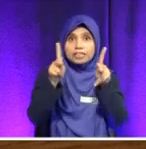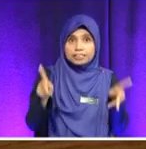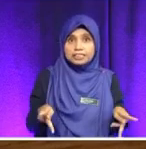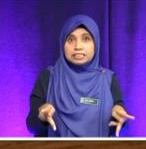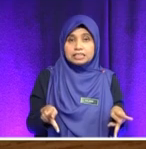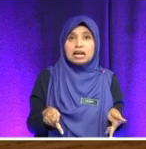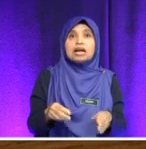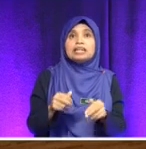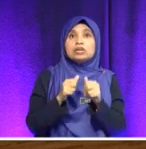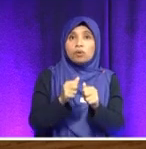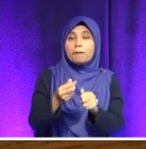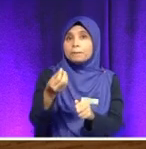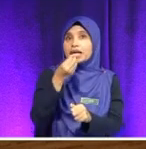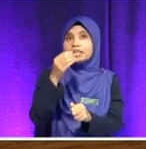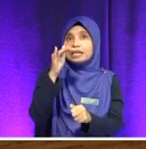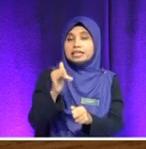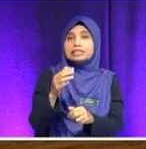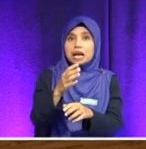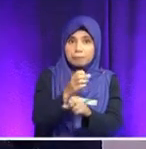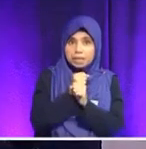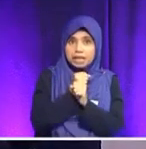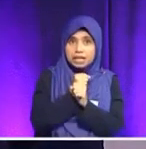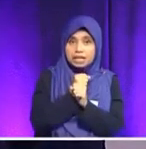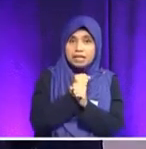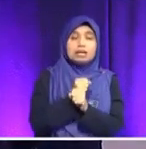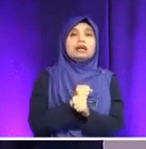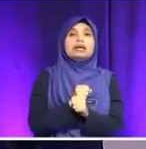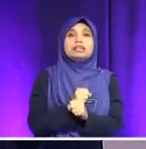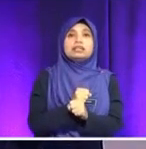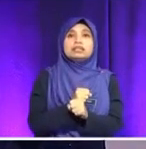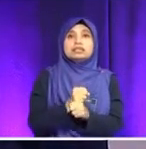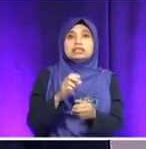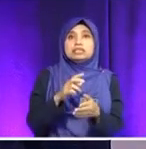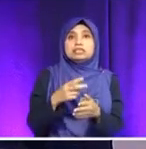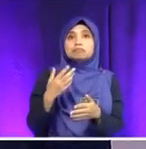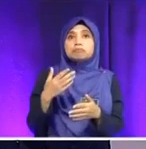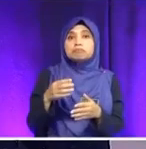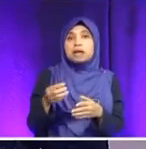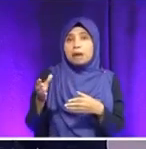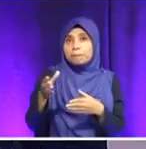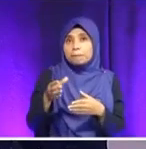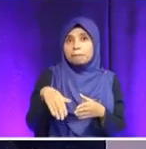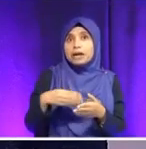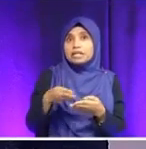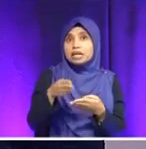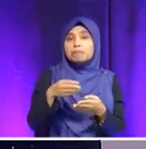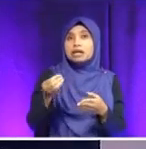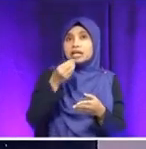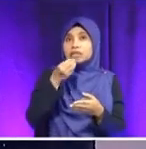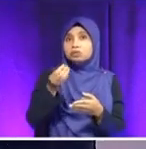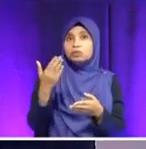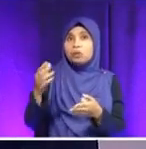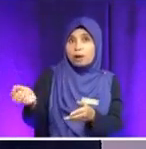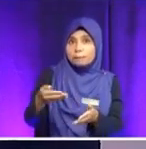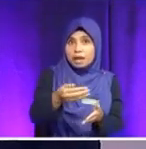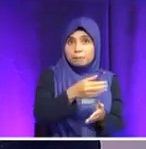telah diambil. Kalau buffet tadi kita dah bayar, kita duduk, kita boleh enjoy. Maksudnya kita boleh nikmati makanan kita. Tapi kalau cafeteria, kita